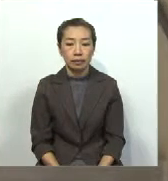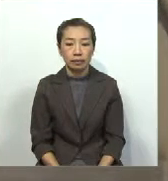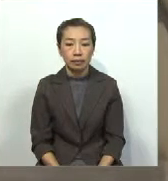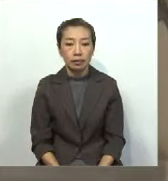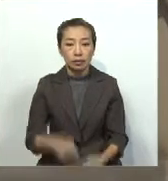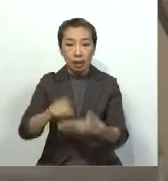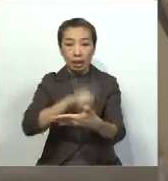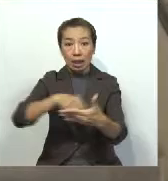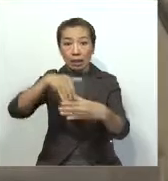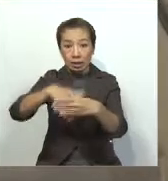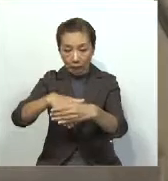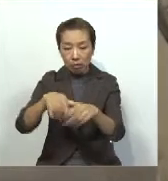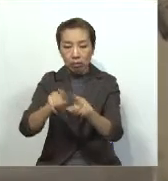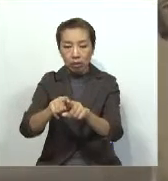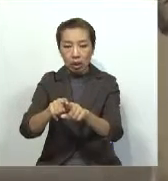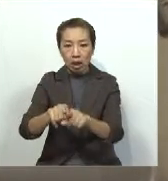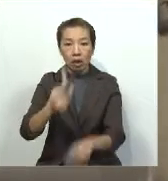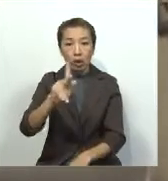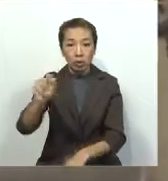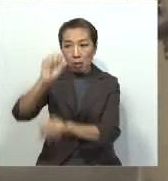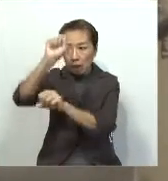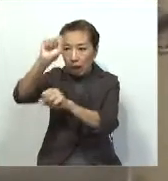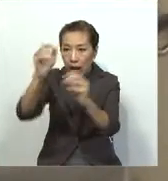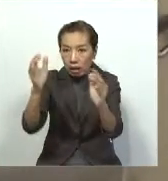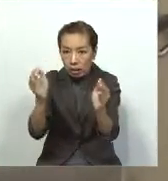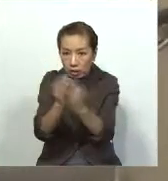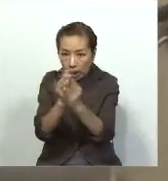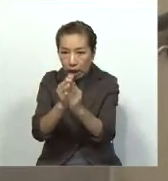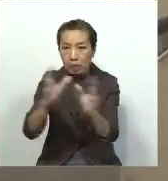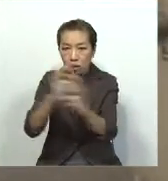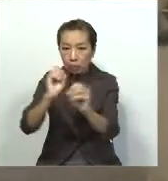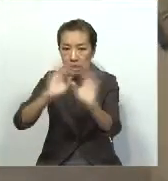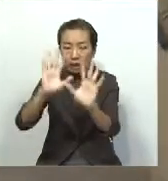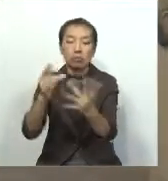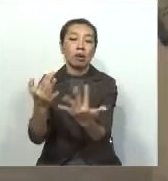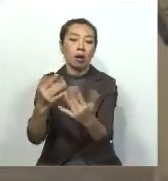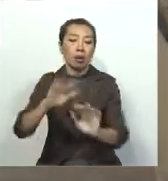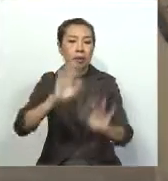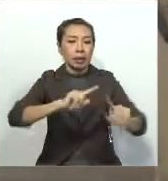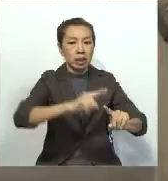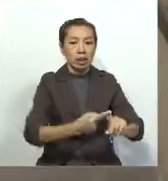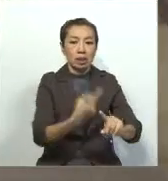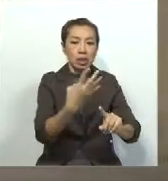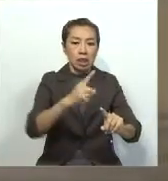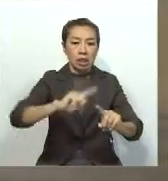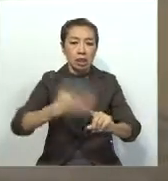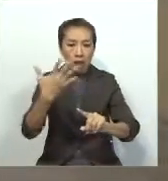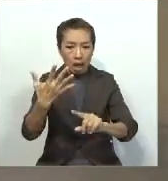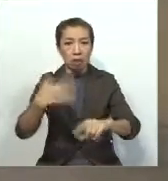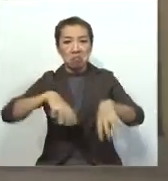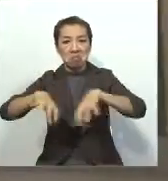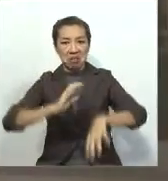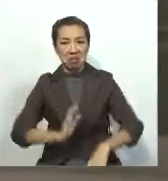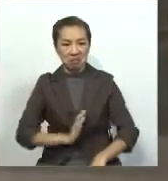ผลของการเลือกตั้งอย่างเป็นทางการจากประกาศของกกต.ก่อนเดี๋ยวเดือนเมษาเดือนพฤษภาเราก็ต้องมีพระราชพิธี